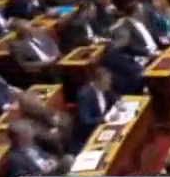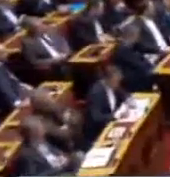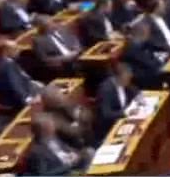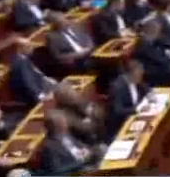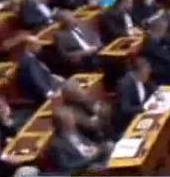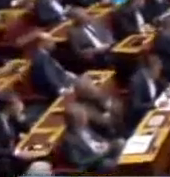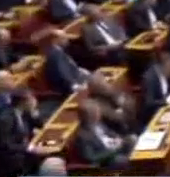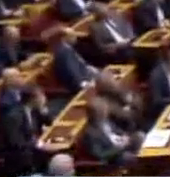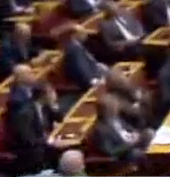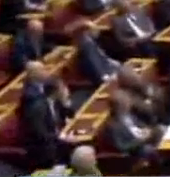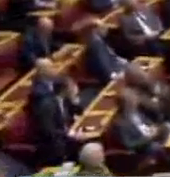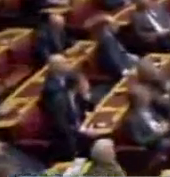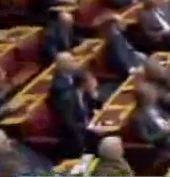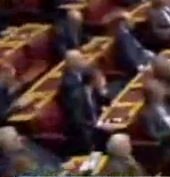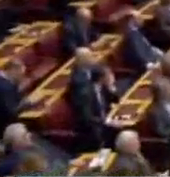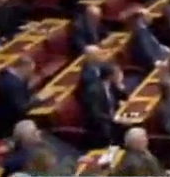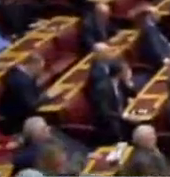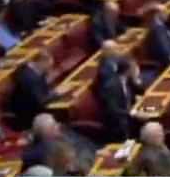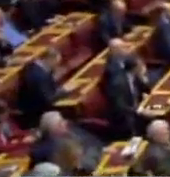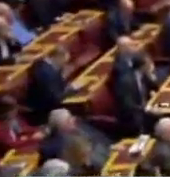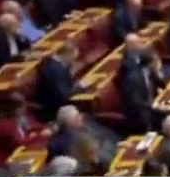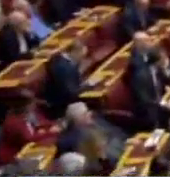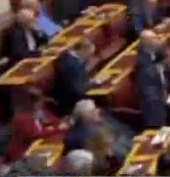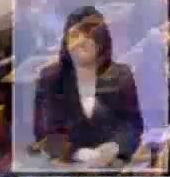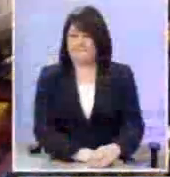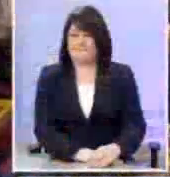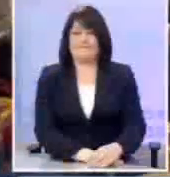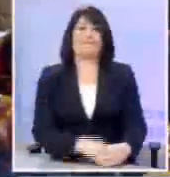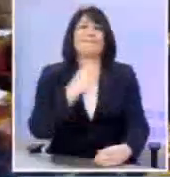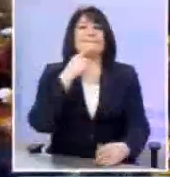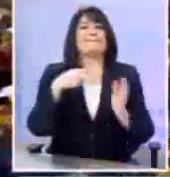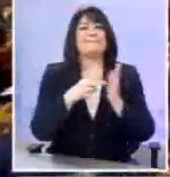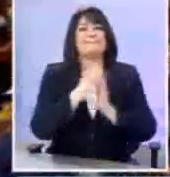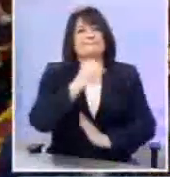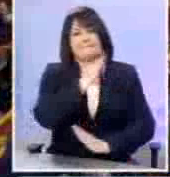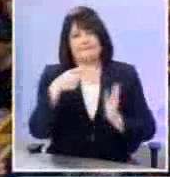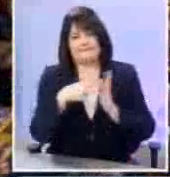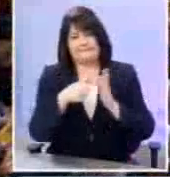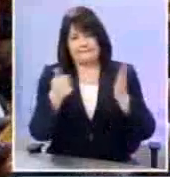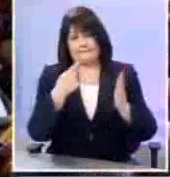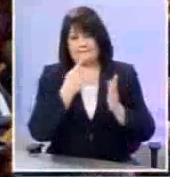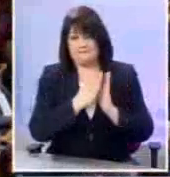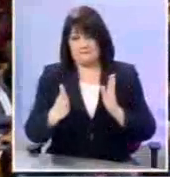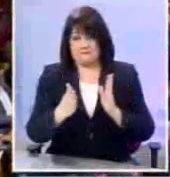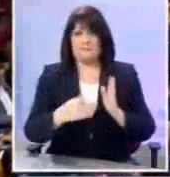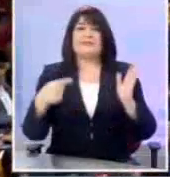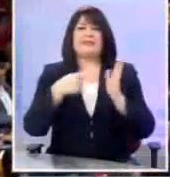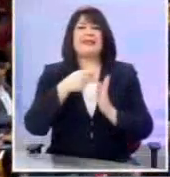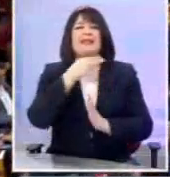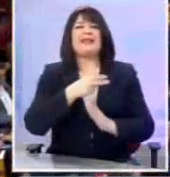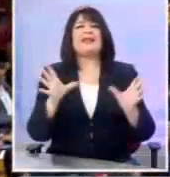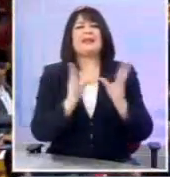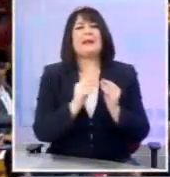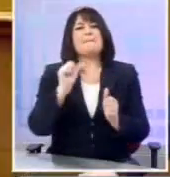αναφερόταν ρητά πως προβλέπεται η προοδευτική μείωση του υπερβαίνοντος τα 1.000 ευρώ ποσού συνολικού